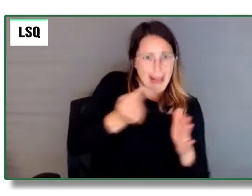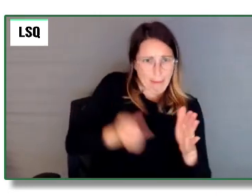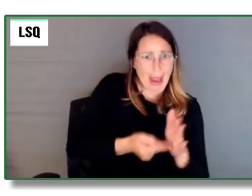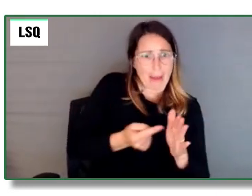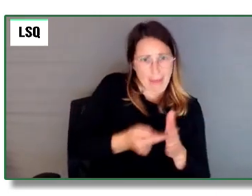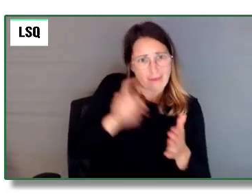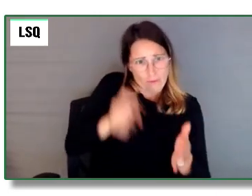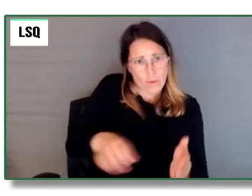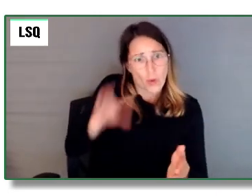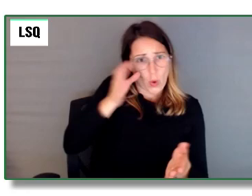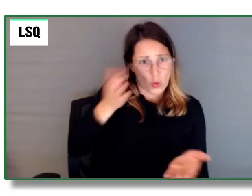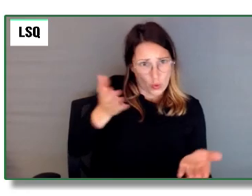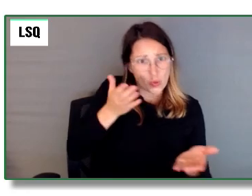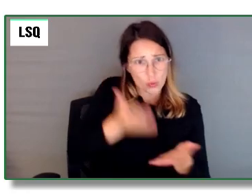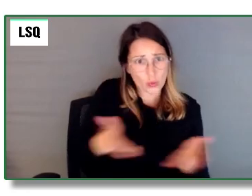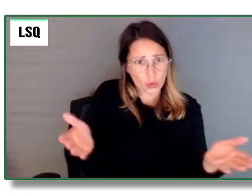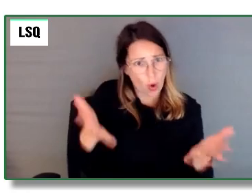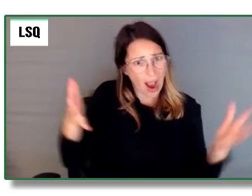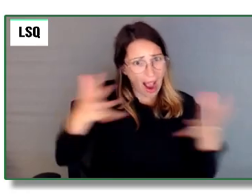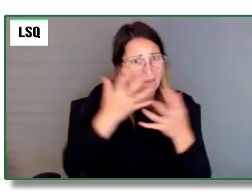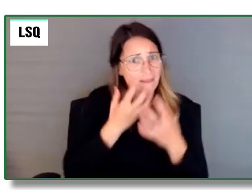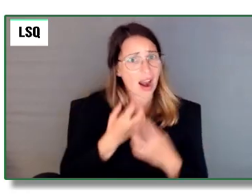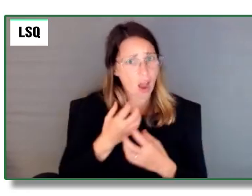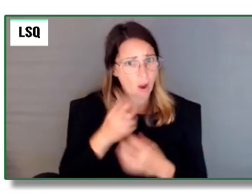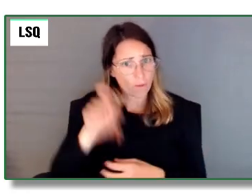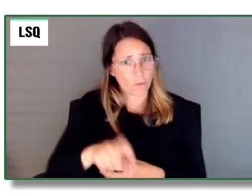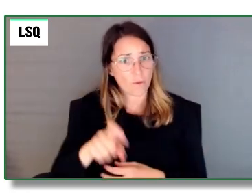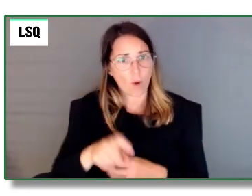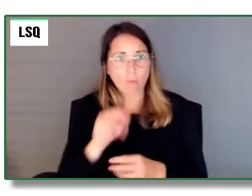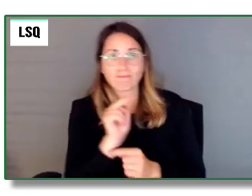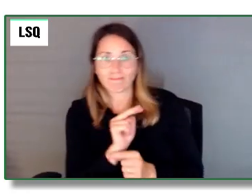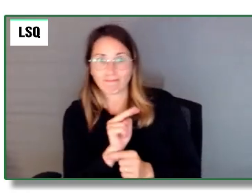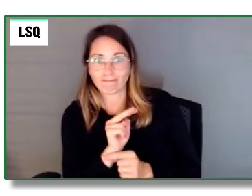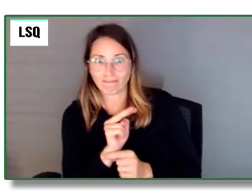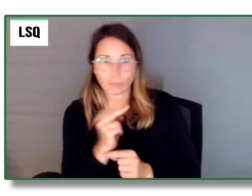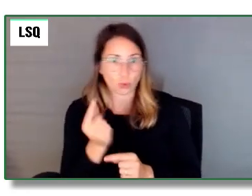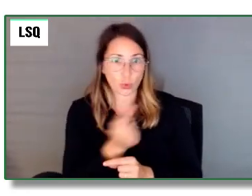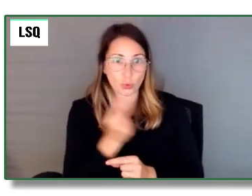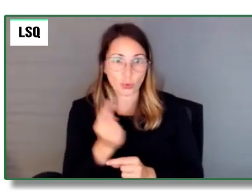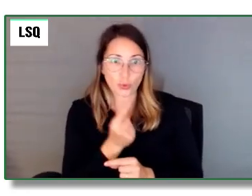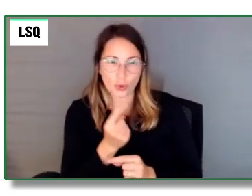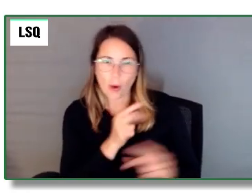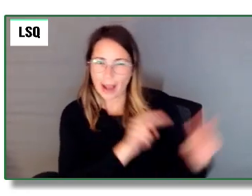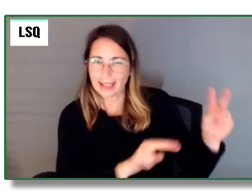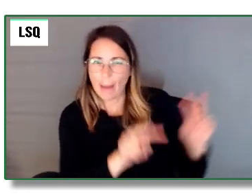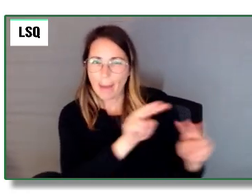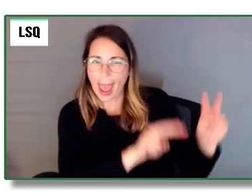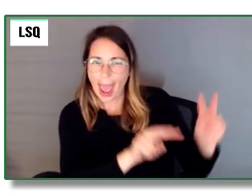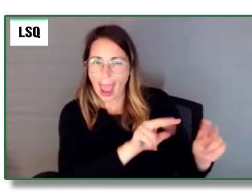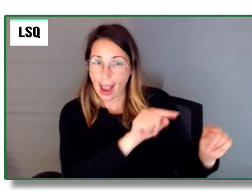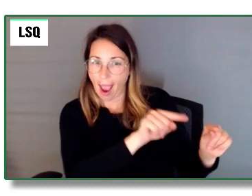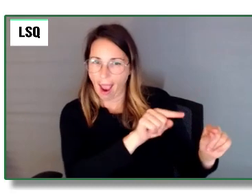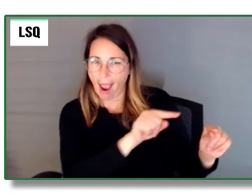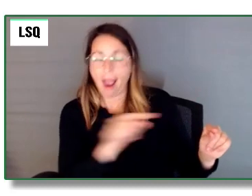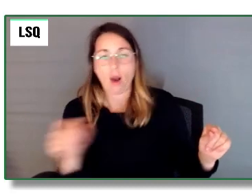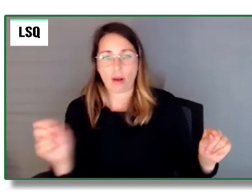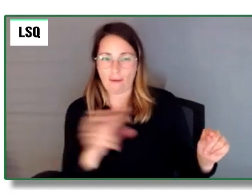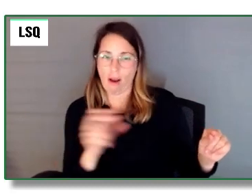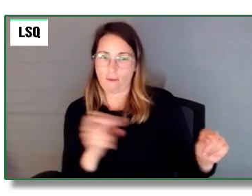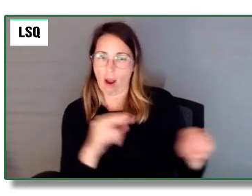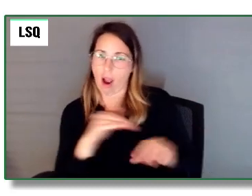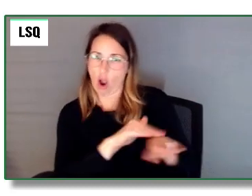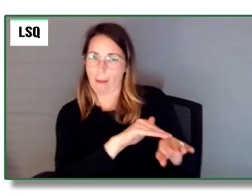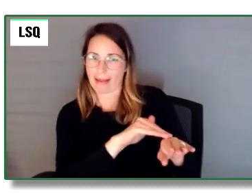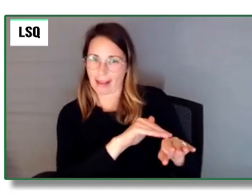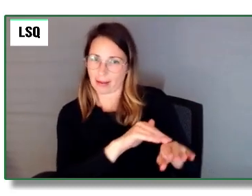grande valeur que nous pouvons faire, c'est de surveiller toujours cet examen public et envoyer nos recommandations. Voilà,